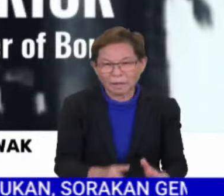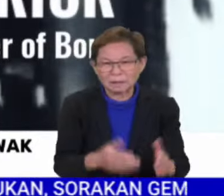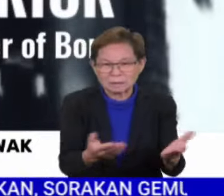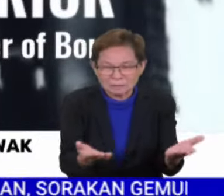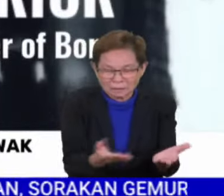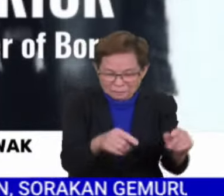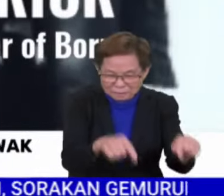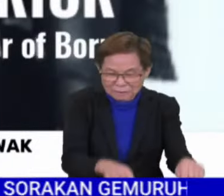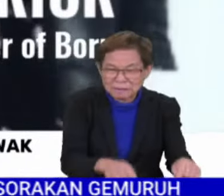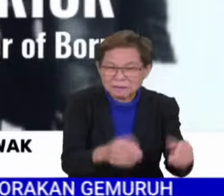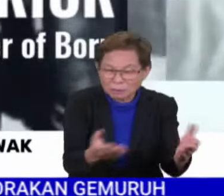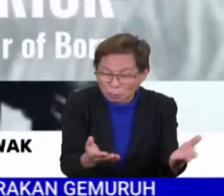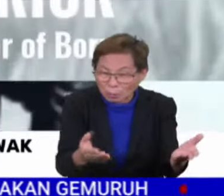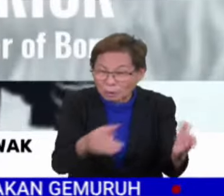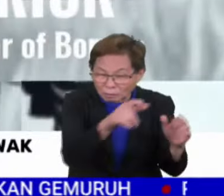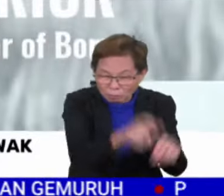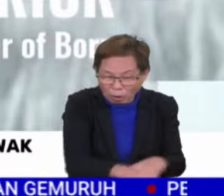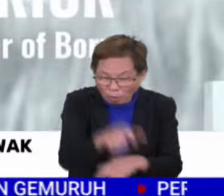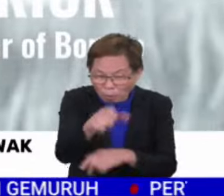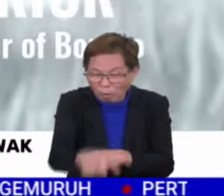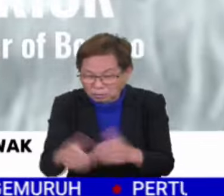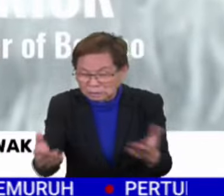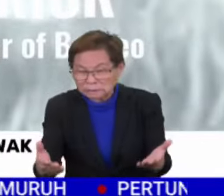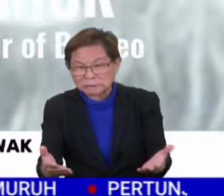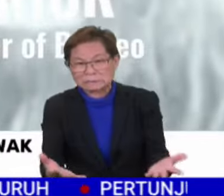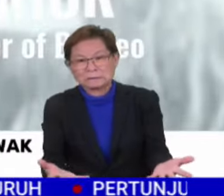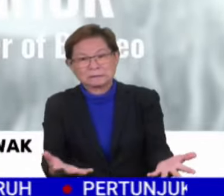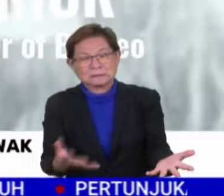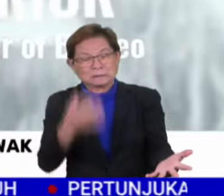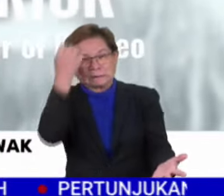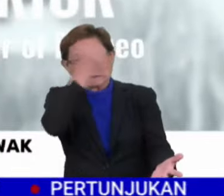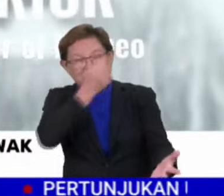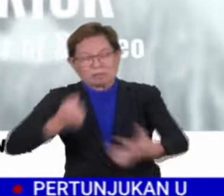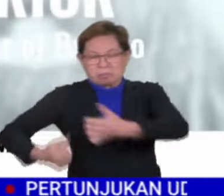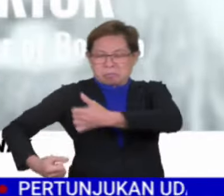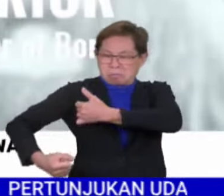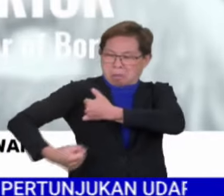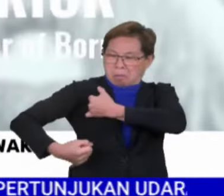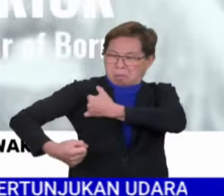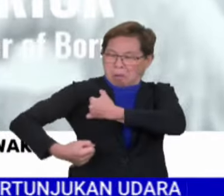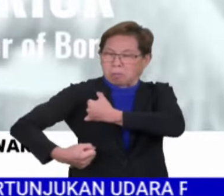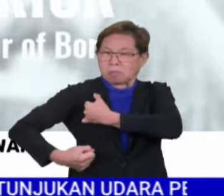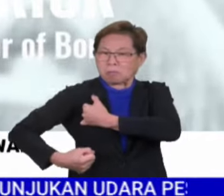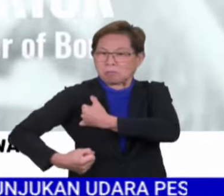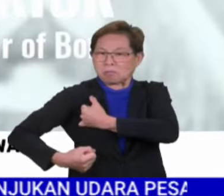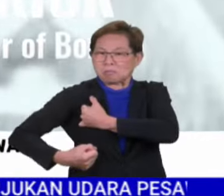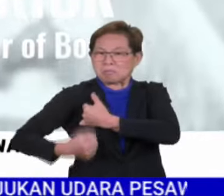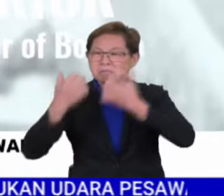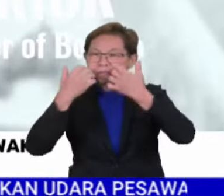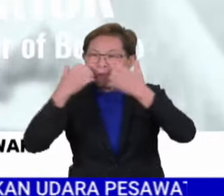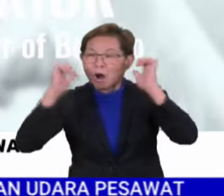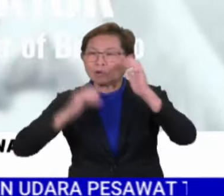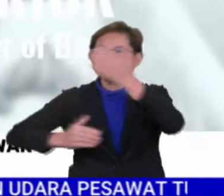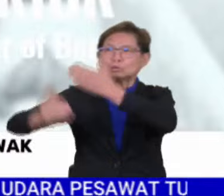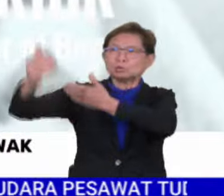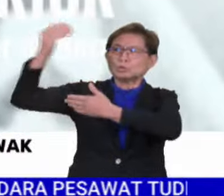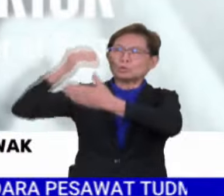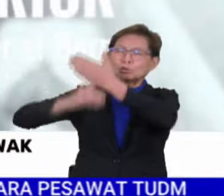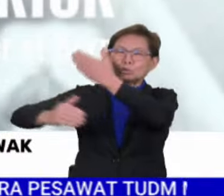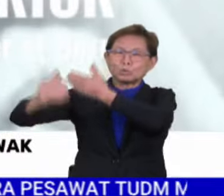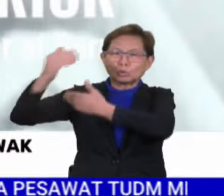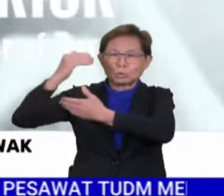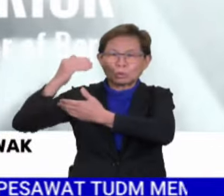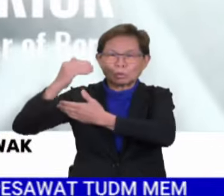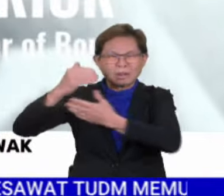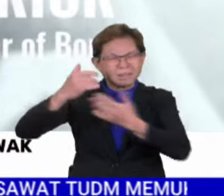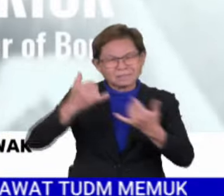yang bersifat handal, bersifat panglima, kalau dulu orang semua ikut telunjuk